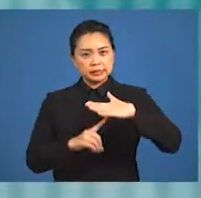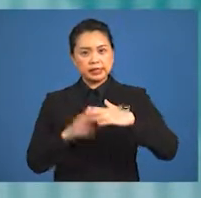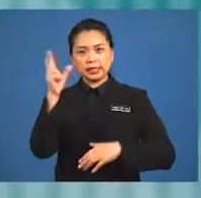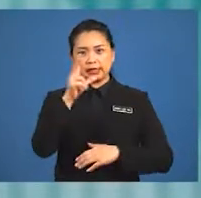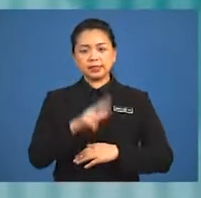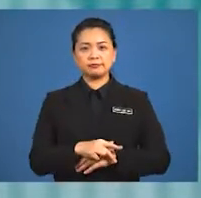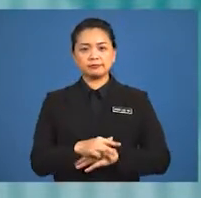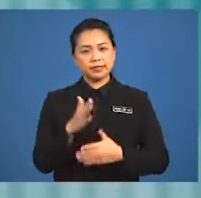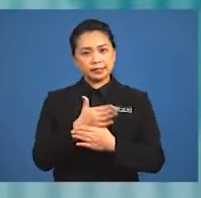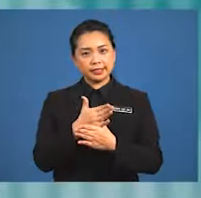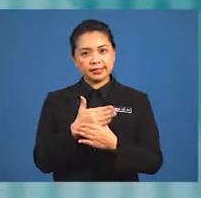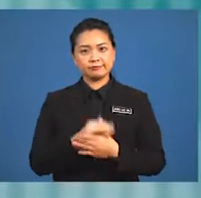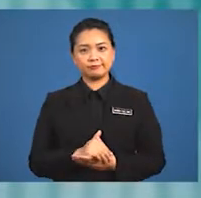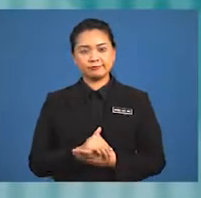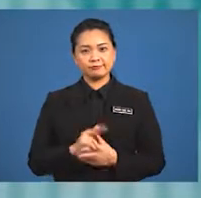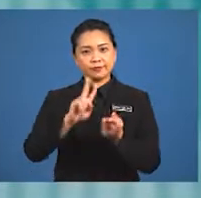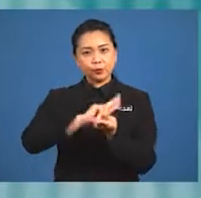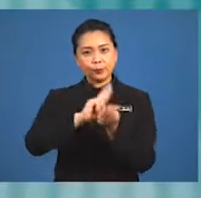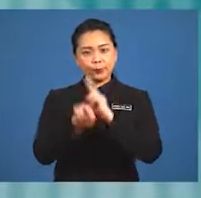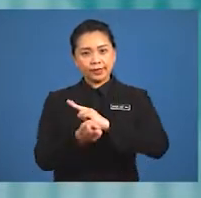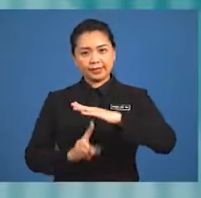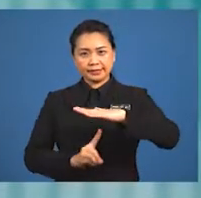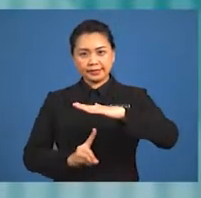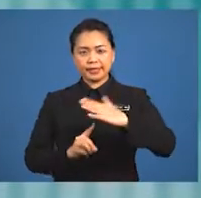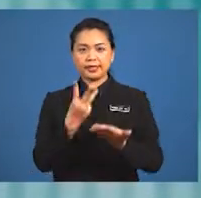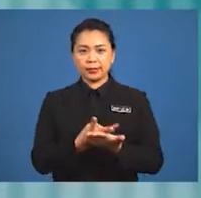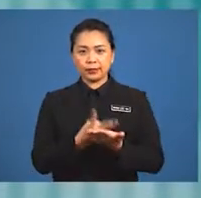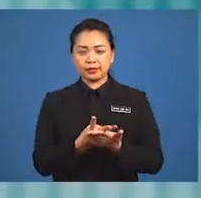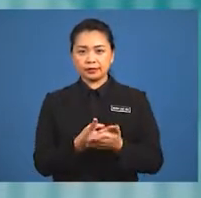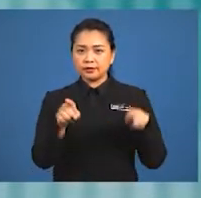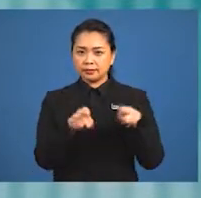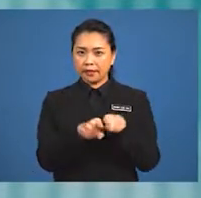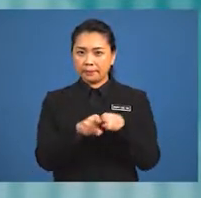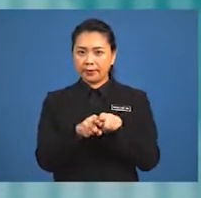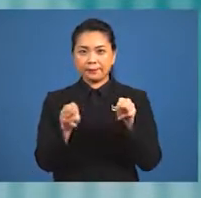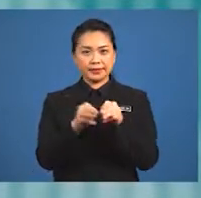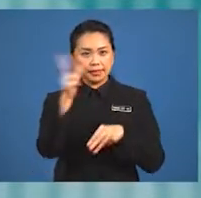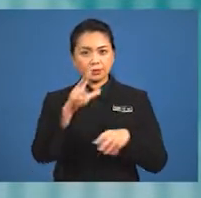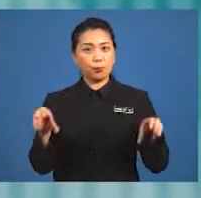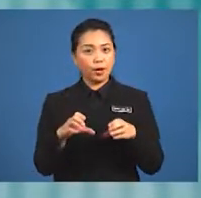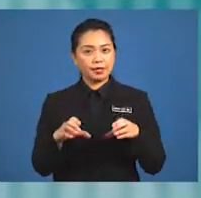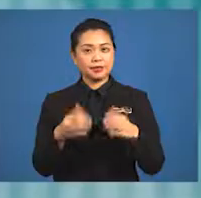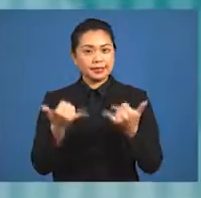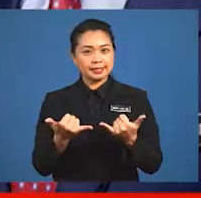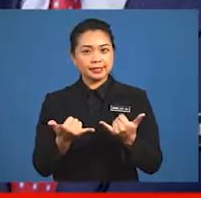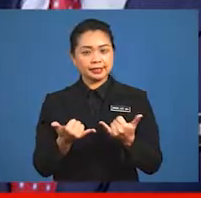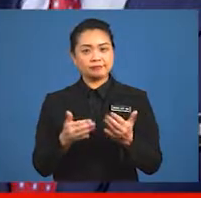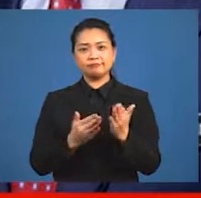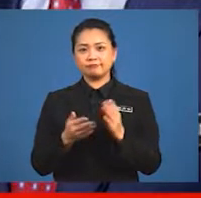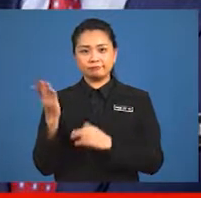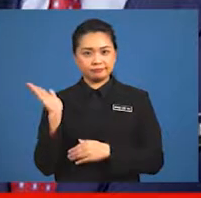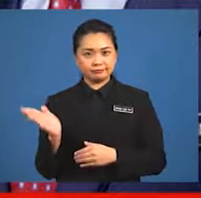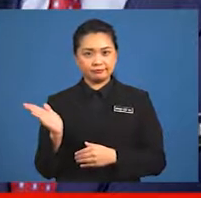kerajaan. Antaranya, perubahan dasar kewangan seperti yang sedang dilakukan oleh Kerajaan Malaysia melalui